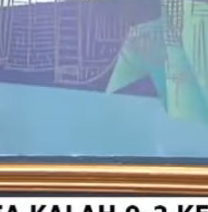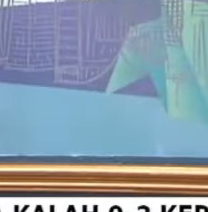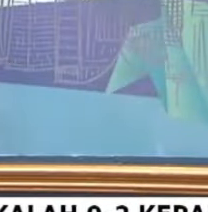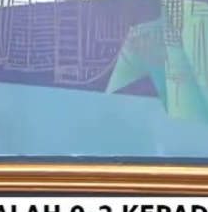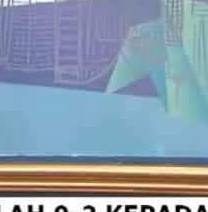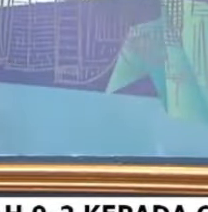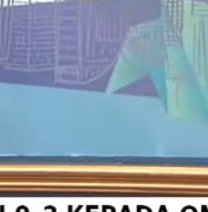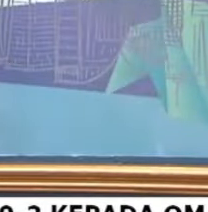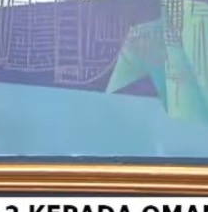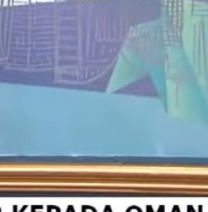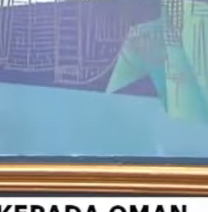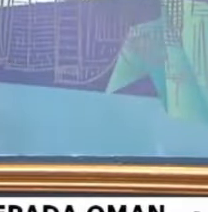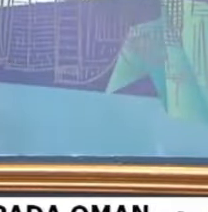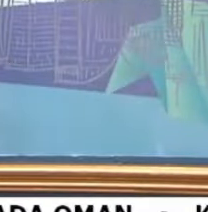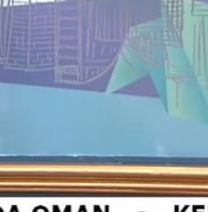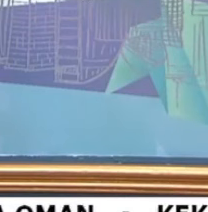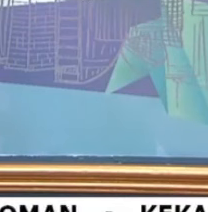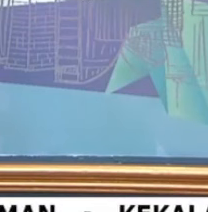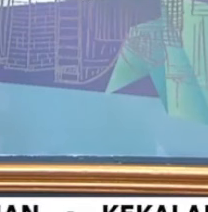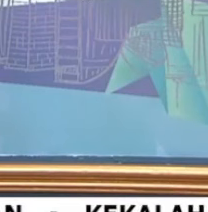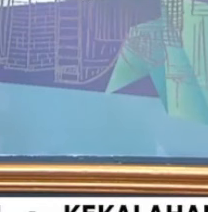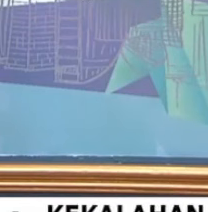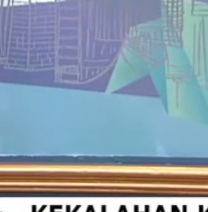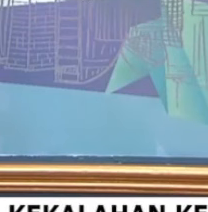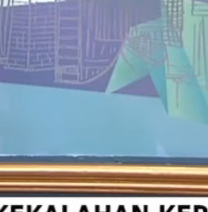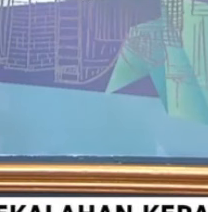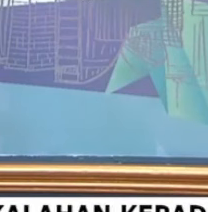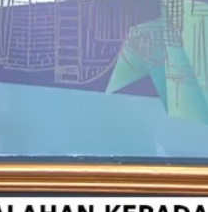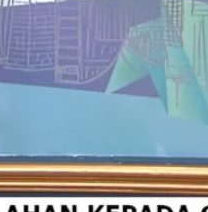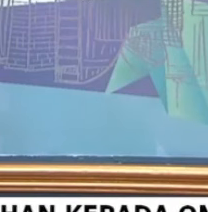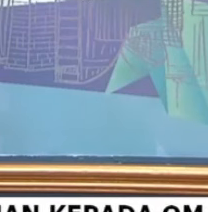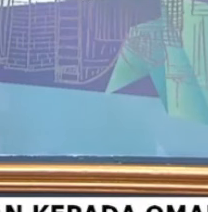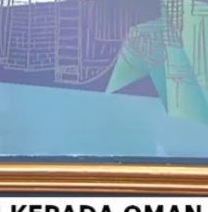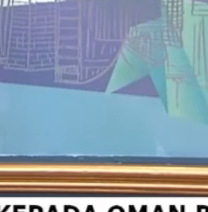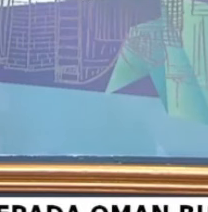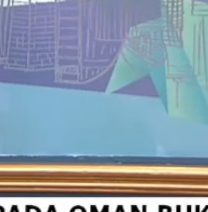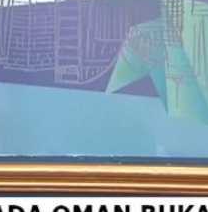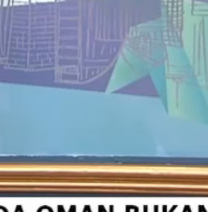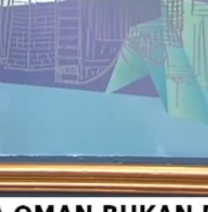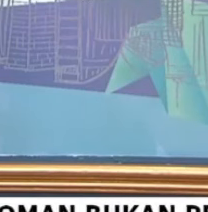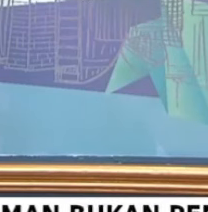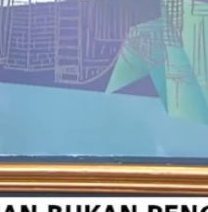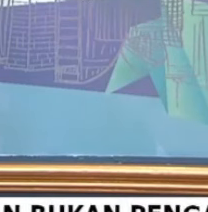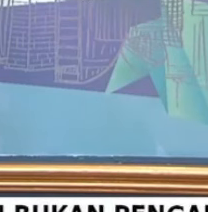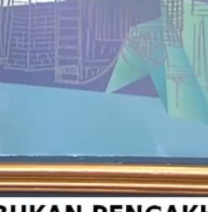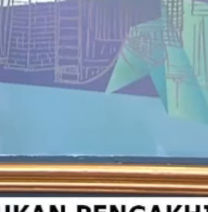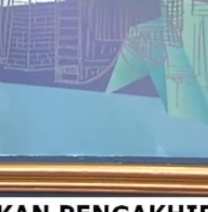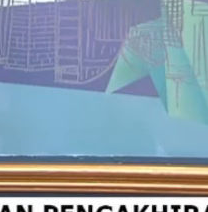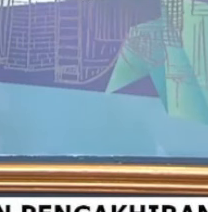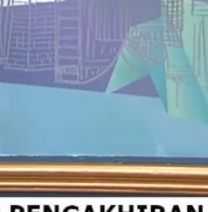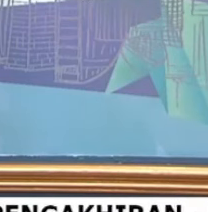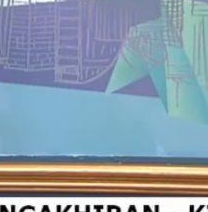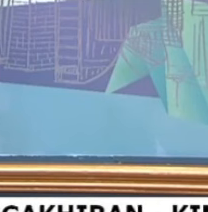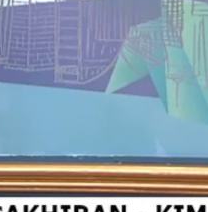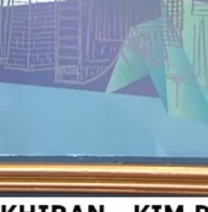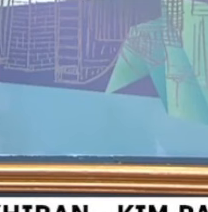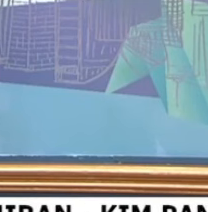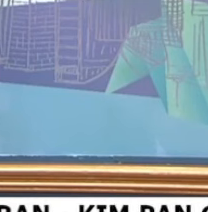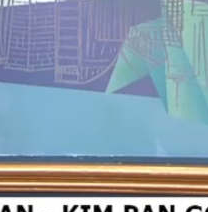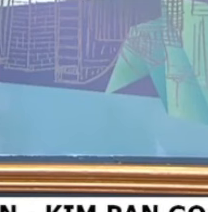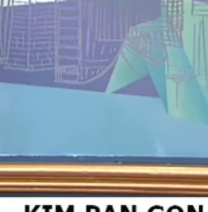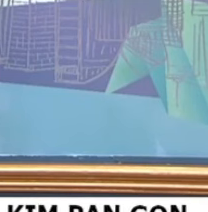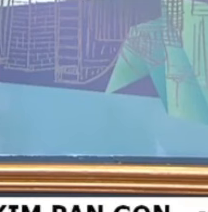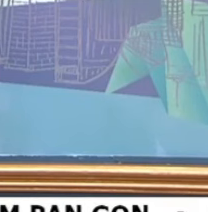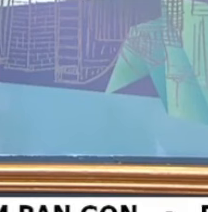Baik, bagi anda yang baru sahaja menyaksikan kami, ketika ini sedang berlangsungnya pertanyaan-pertanyaan bagi jawab lisan di